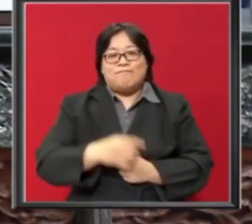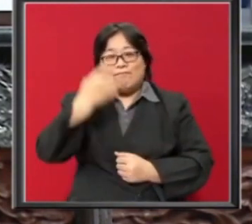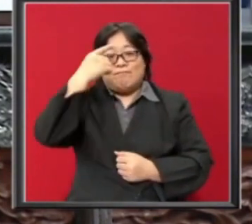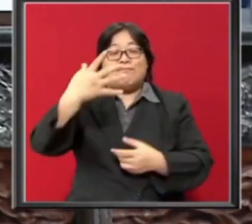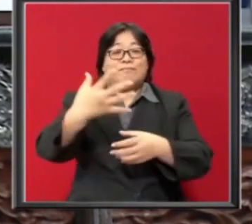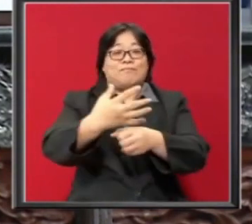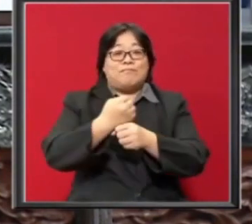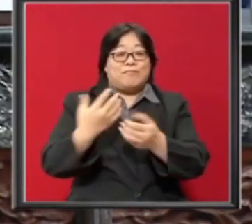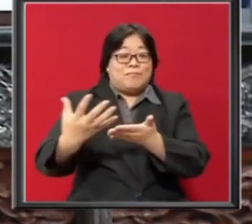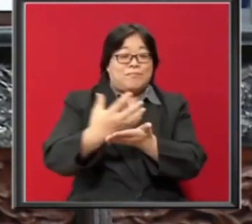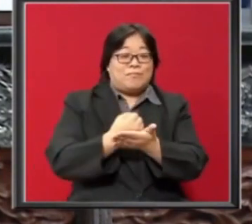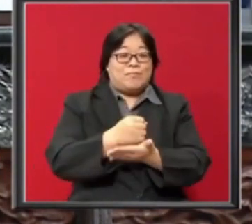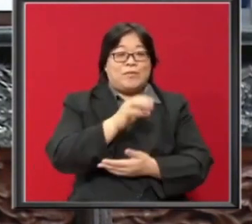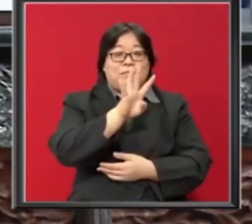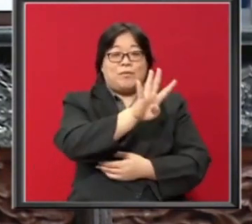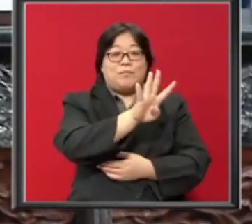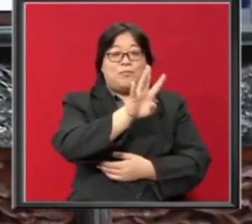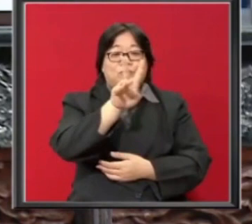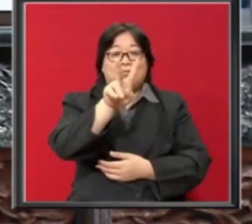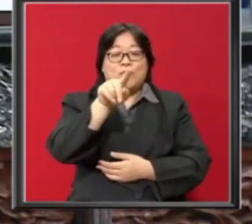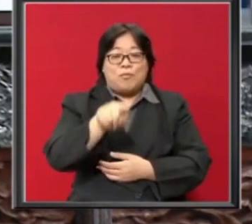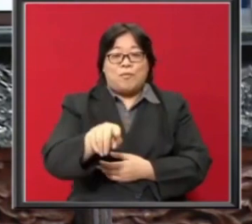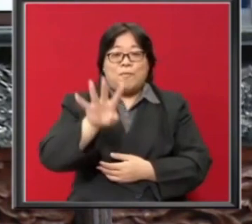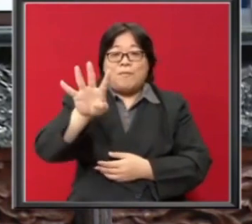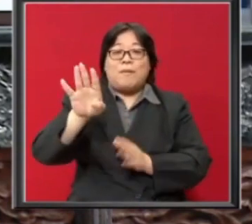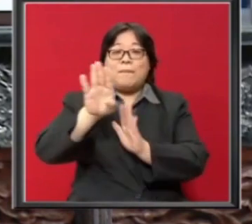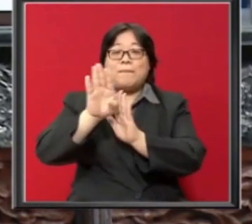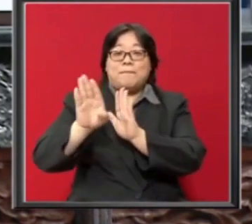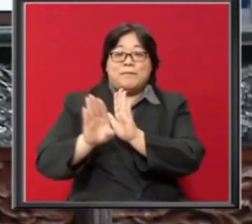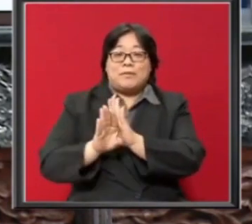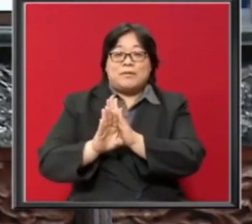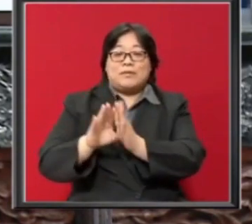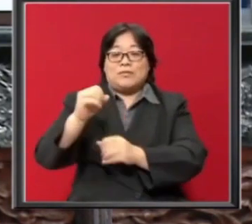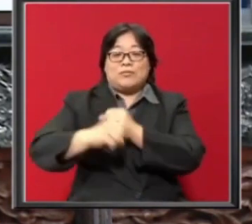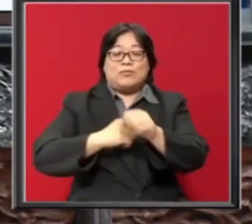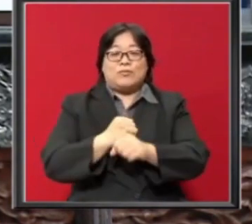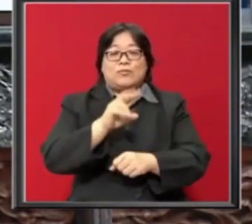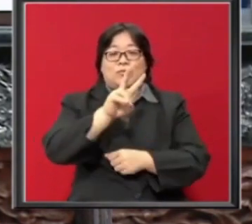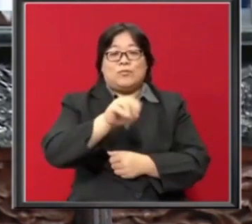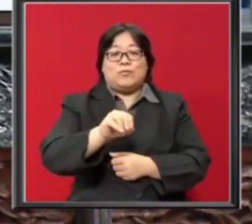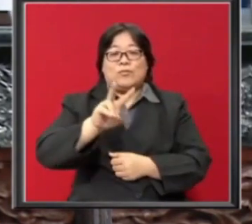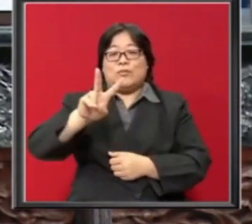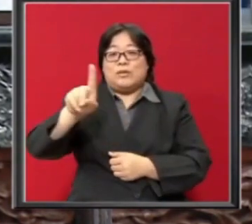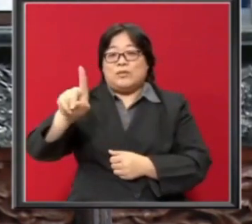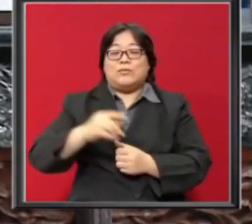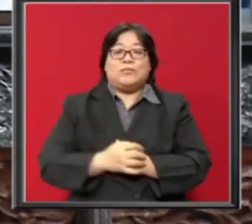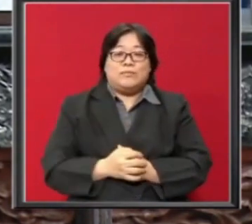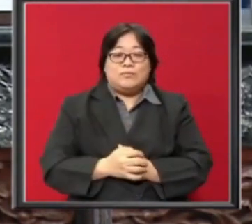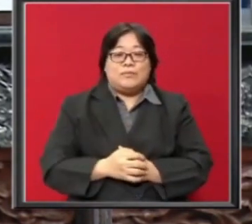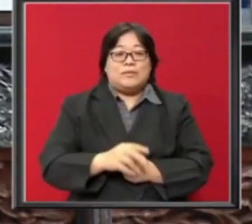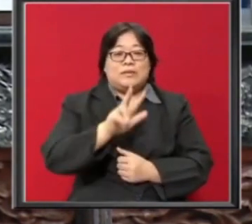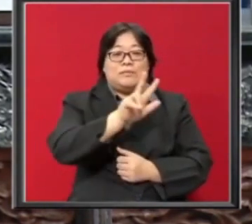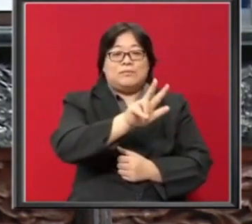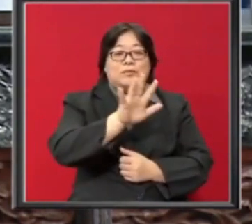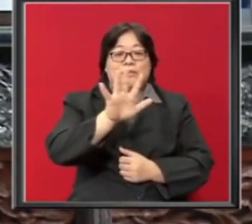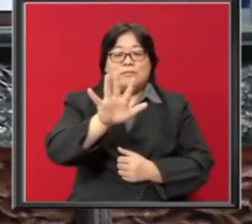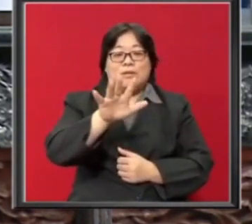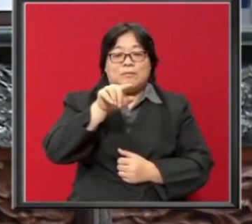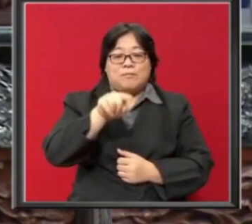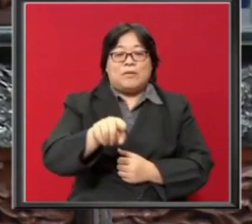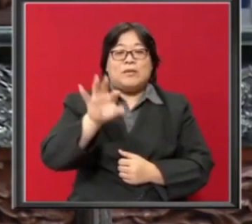untuk dapat kutip puluh 24 biliun tahun dieu 2135